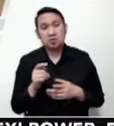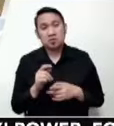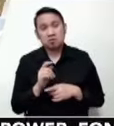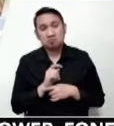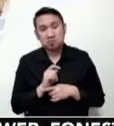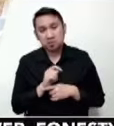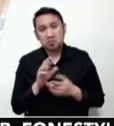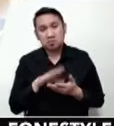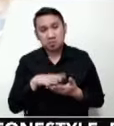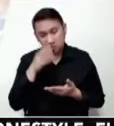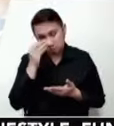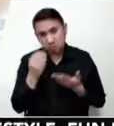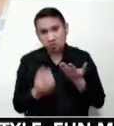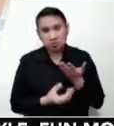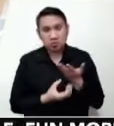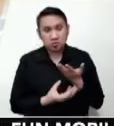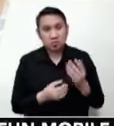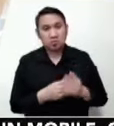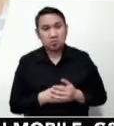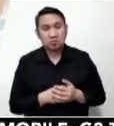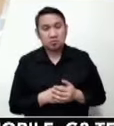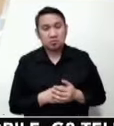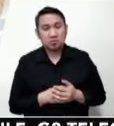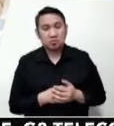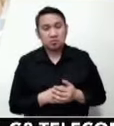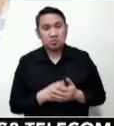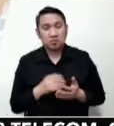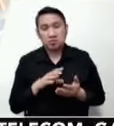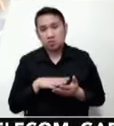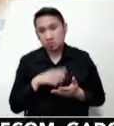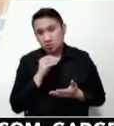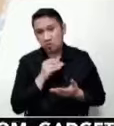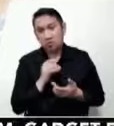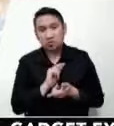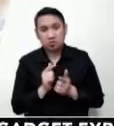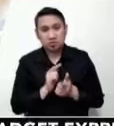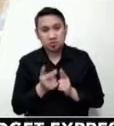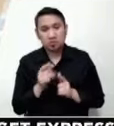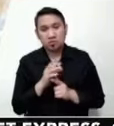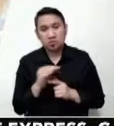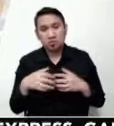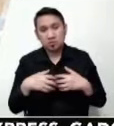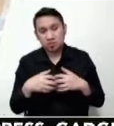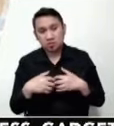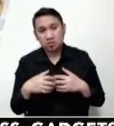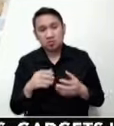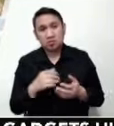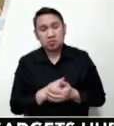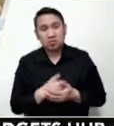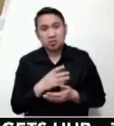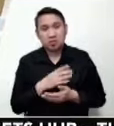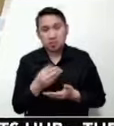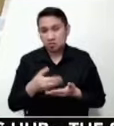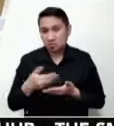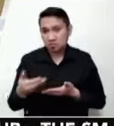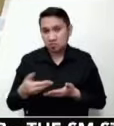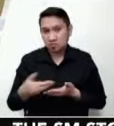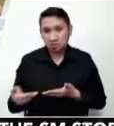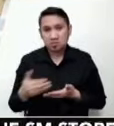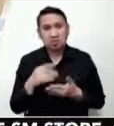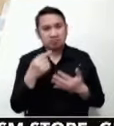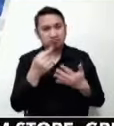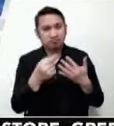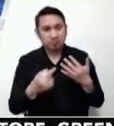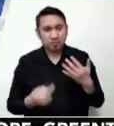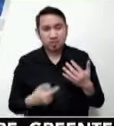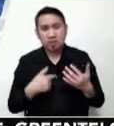cook, learning to do laundry, yung washing machine, yung dryer doon, mang grocery, couponing, all that stuff. Na-enjoy